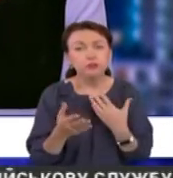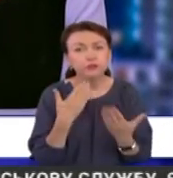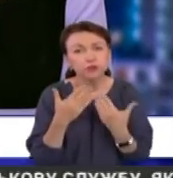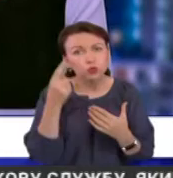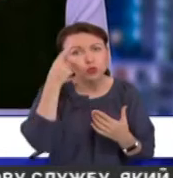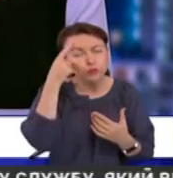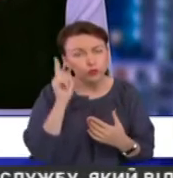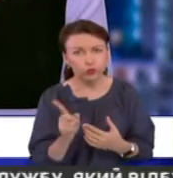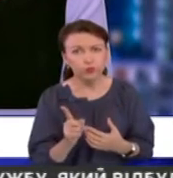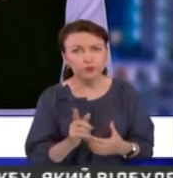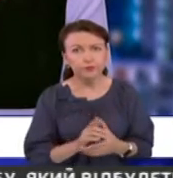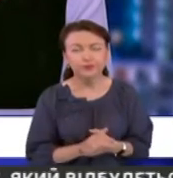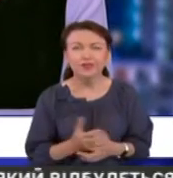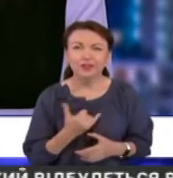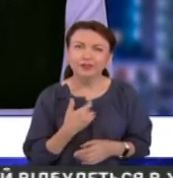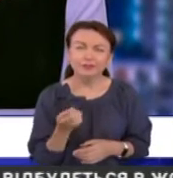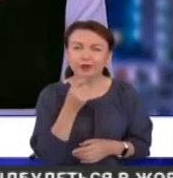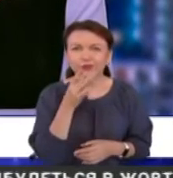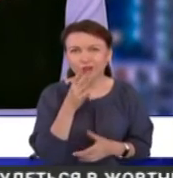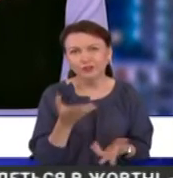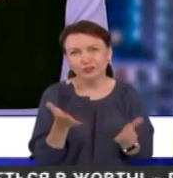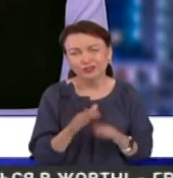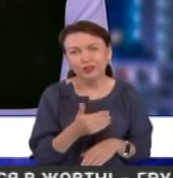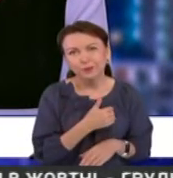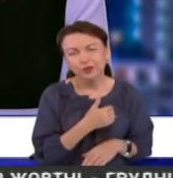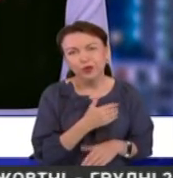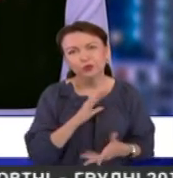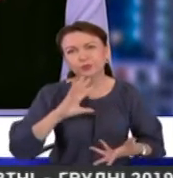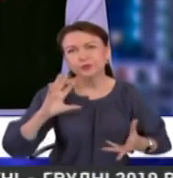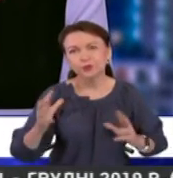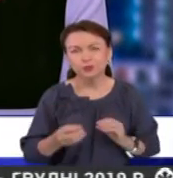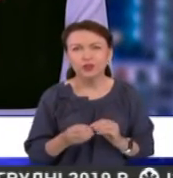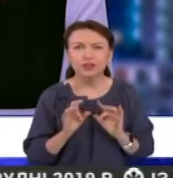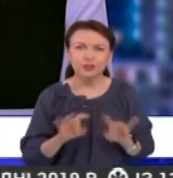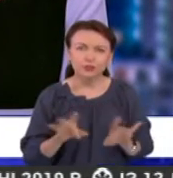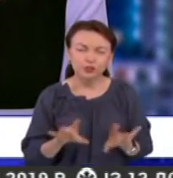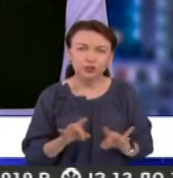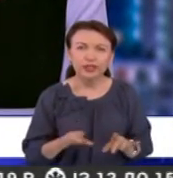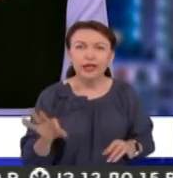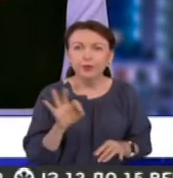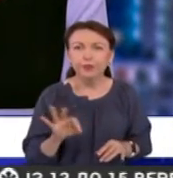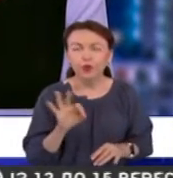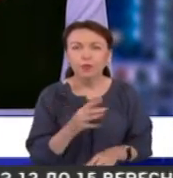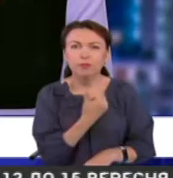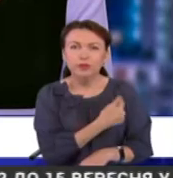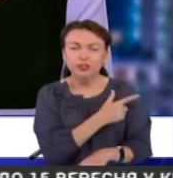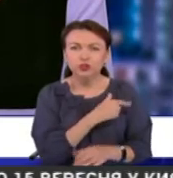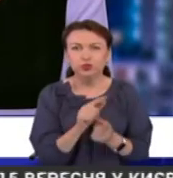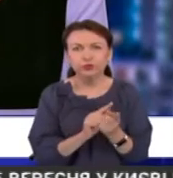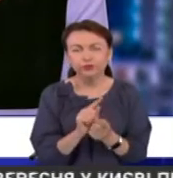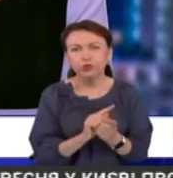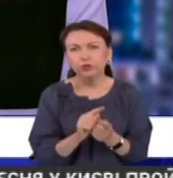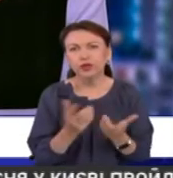з головою. Пані Наталі, у нас вже мало часу залишається. Я б хотіла, аби ви так підсумували і розповіли, зрештою, про медичну реформу,